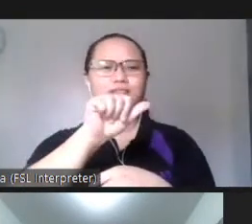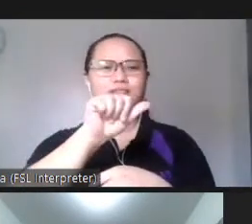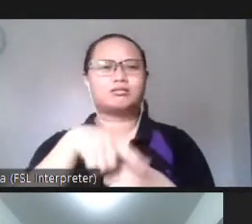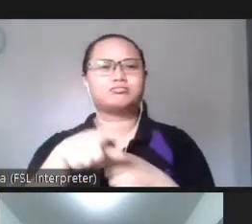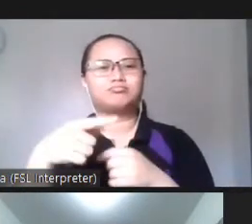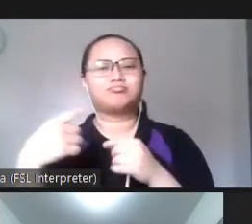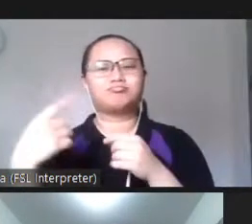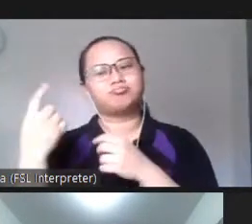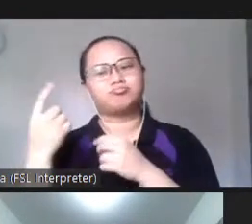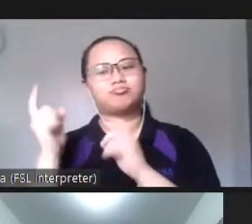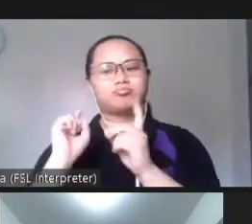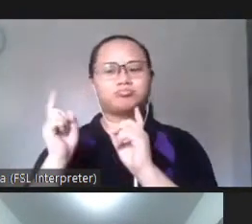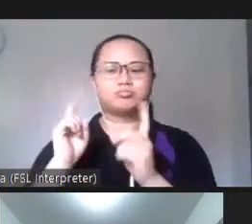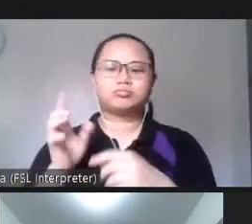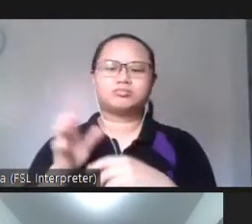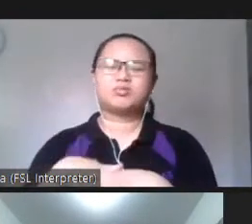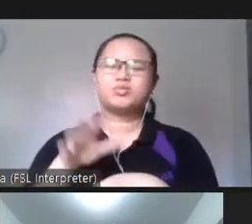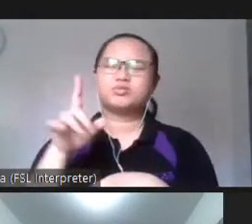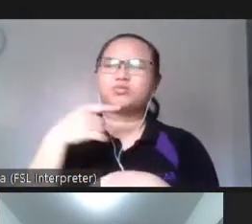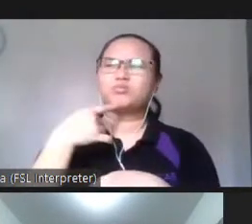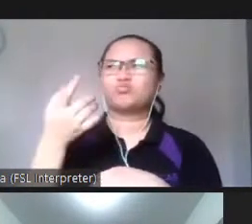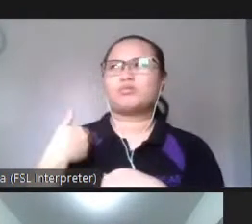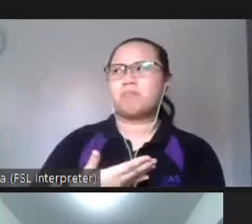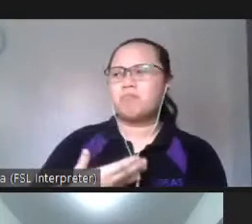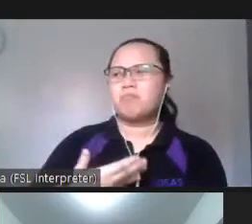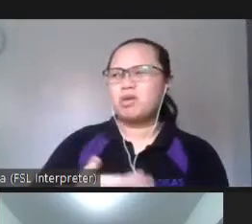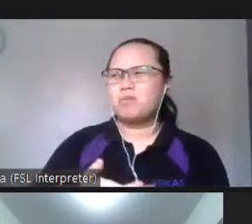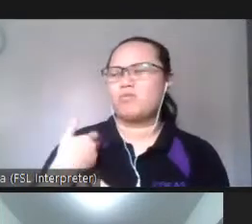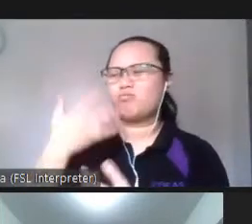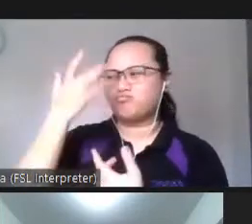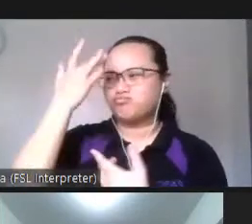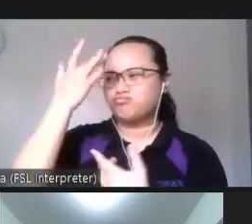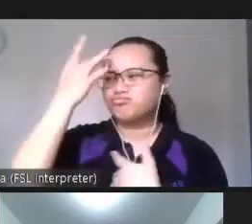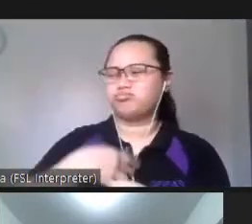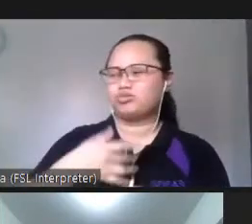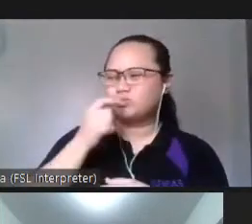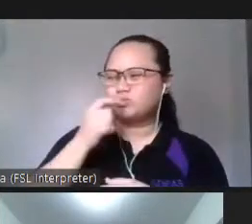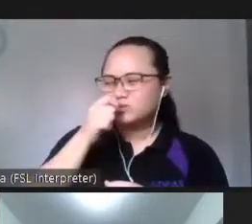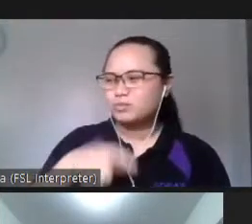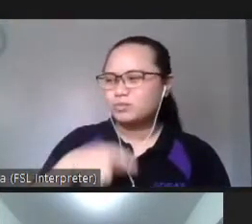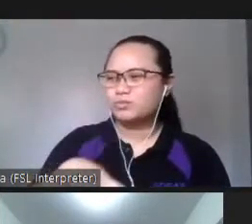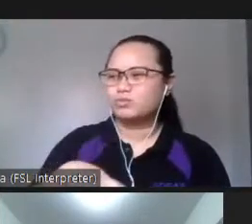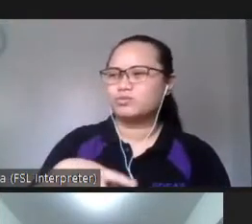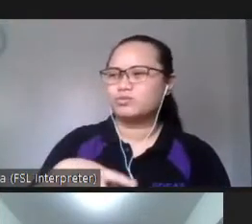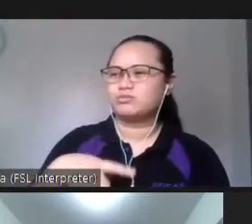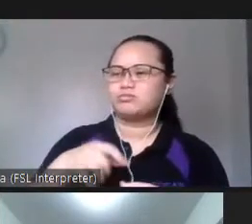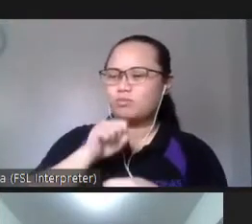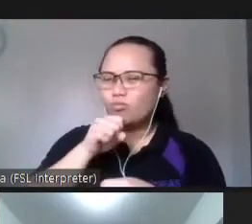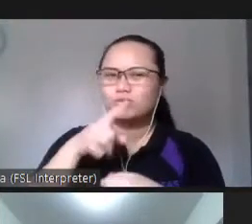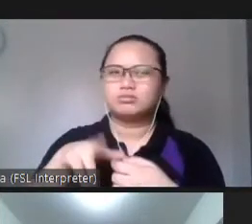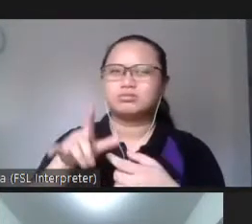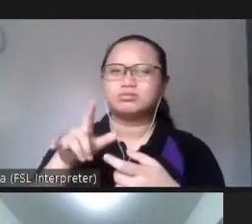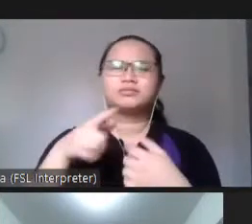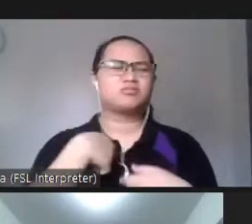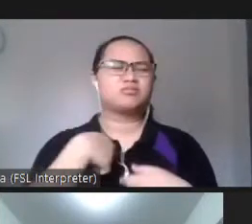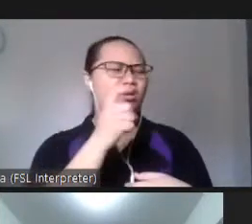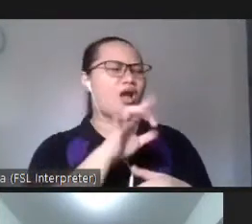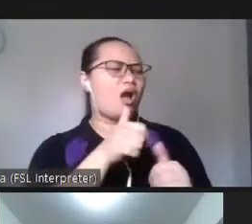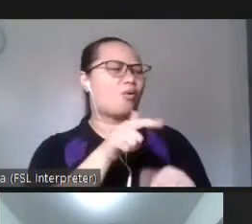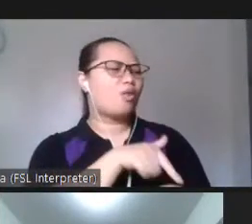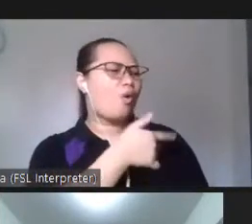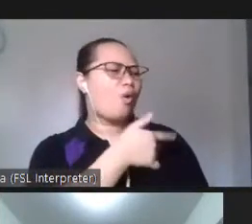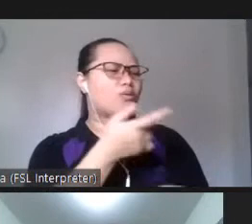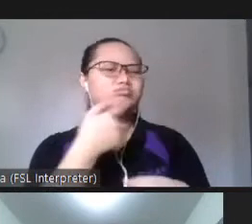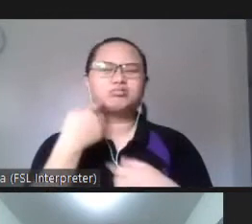sakit, may sipon, may ubo. Tapos sabi ko, gano'n nakatagal? Sabi niya 3 months since after